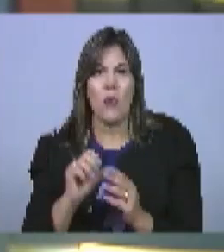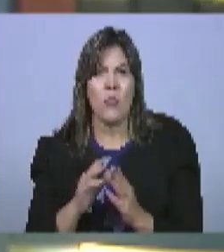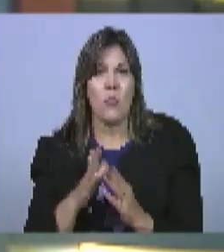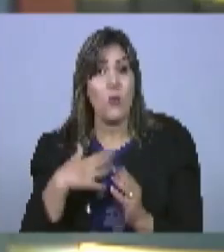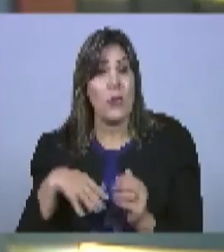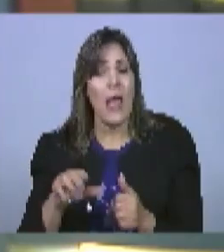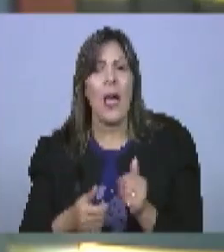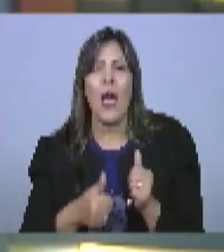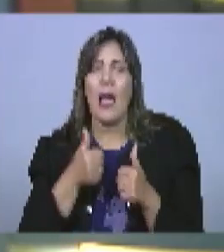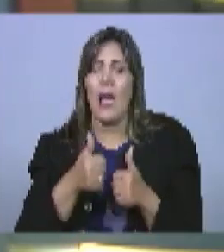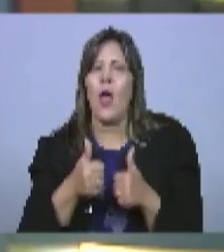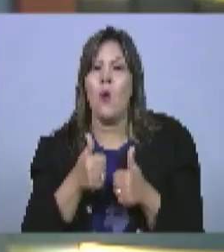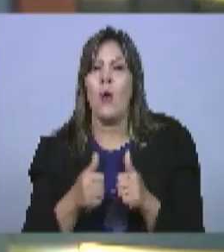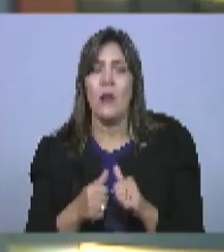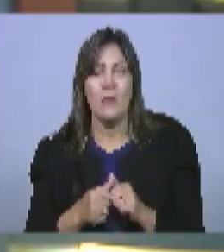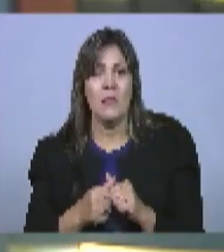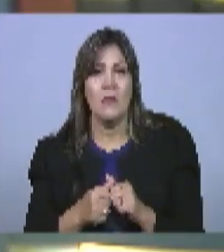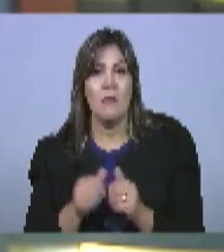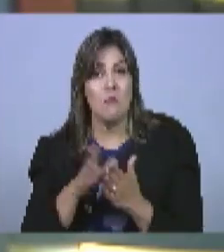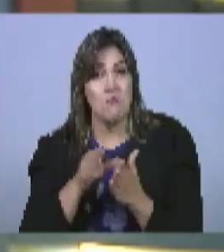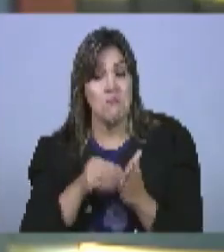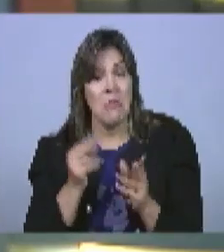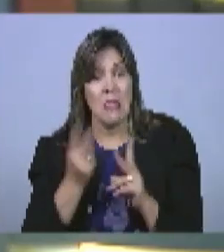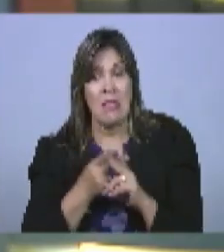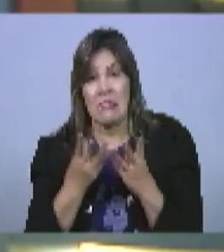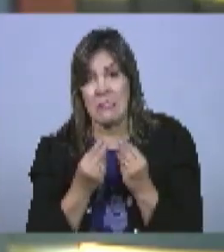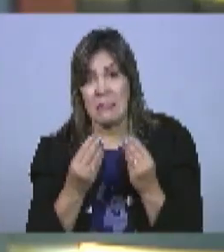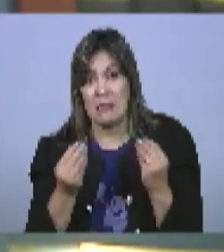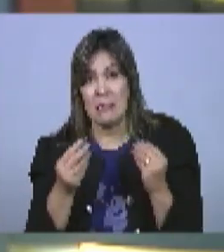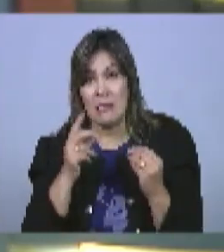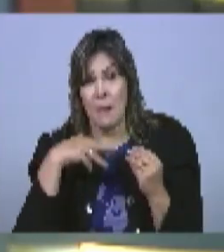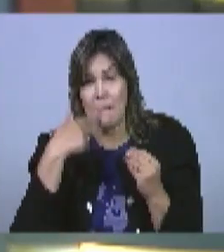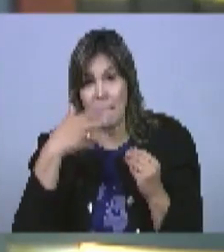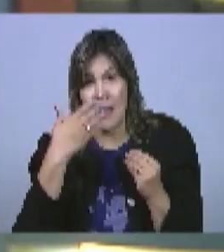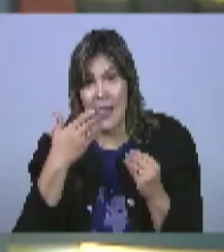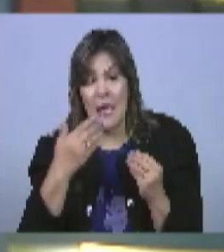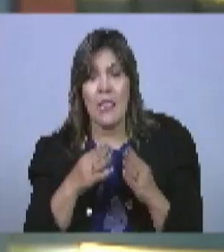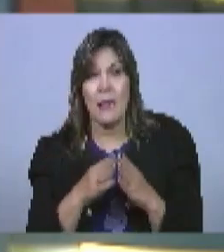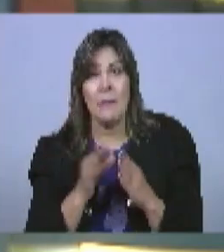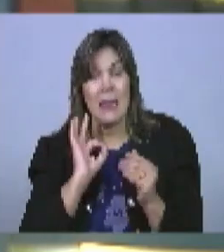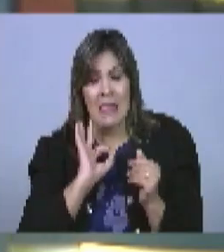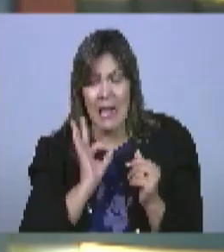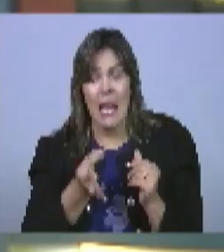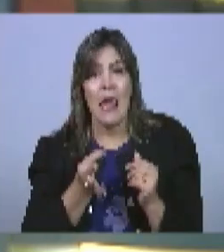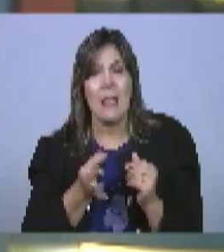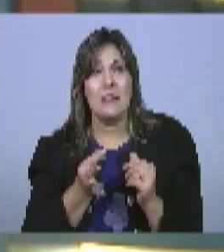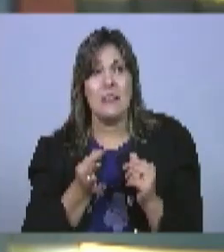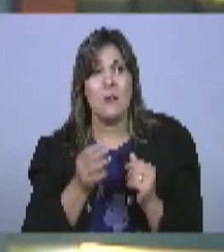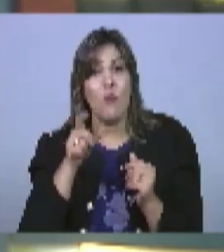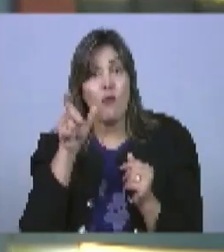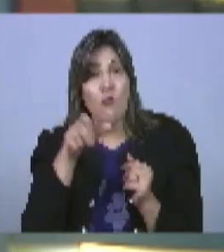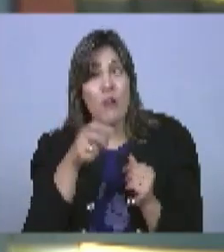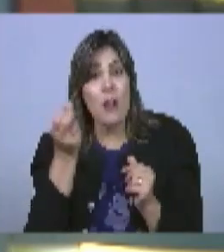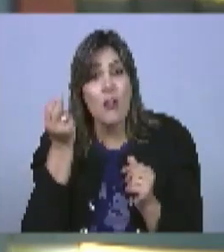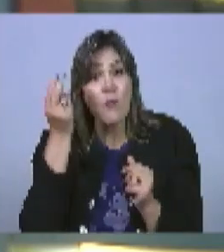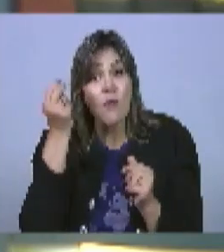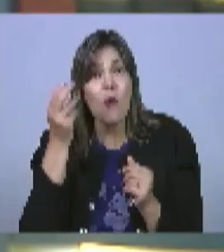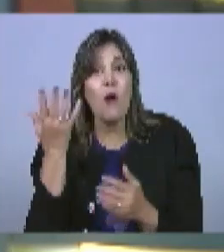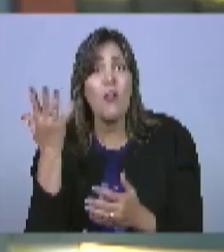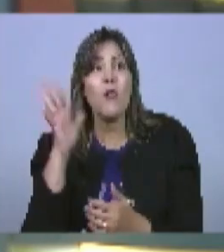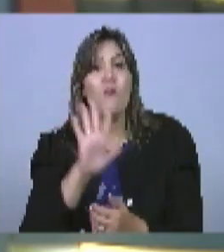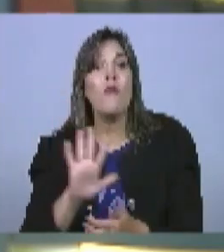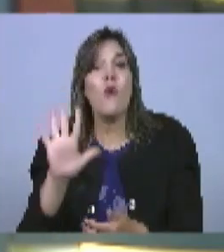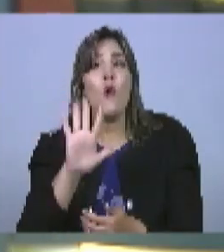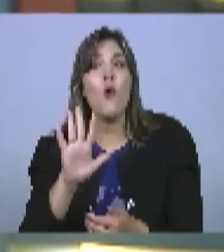ايجابي وبدا ناس كتير بيتكلموا على ان احنا فعلا وفي مثقفين في اوروبا